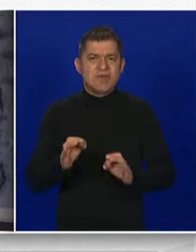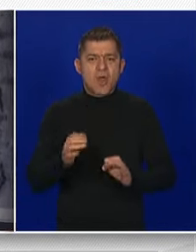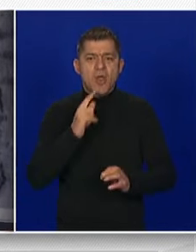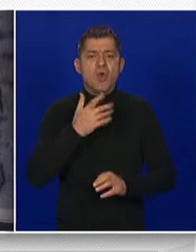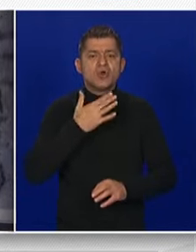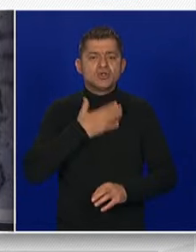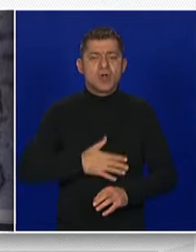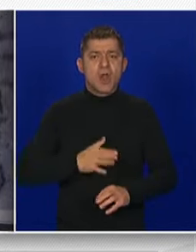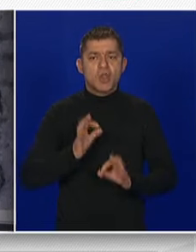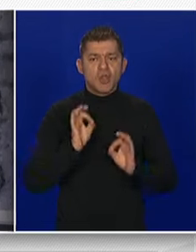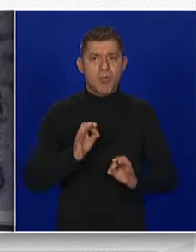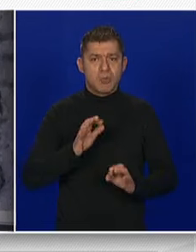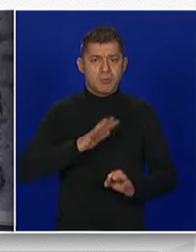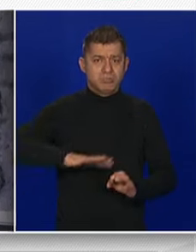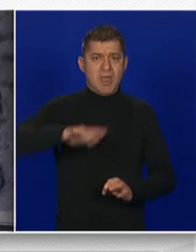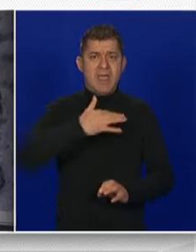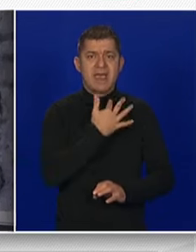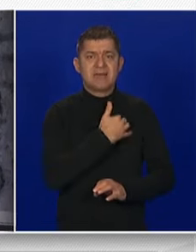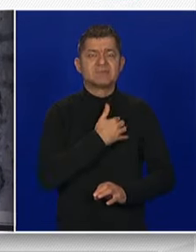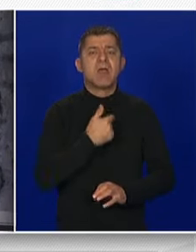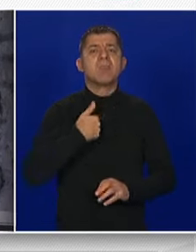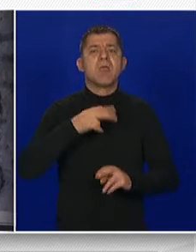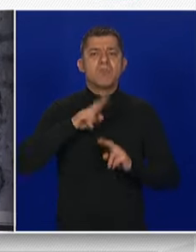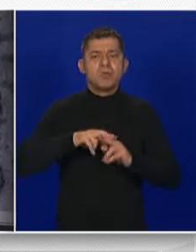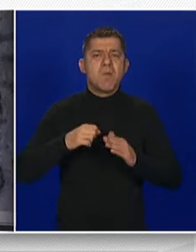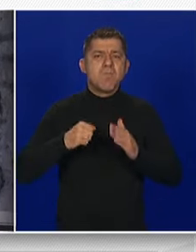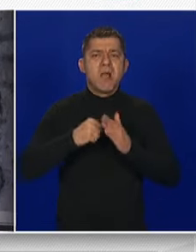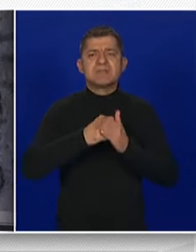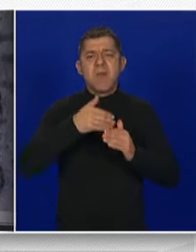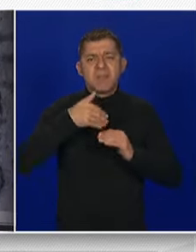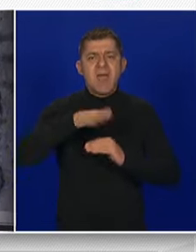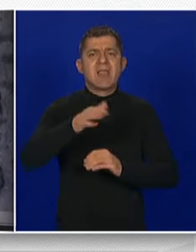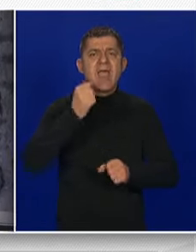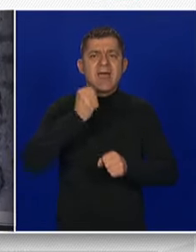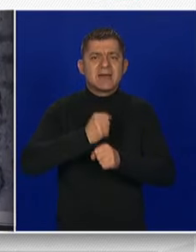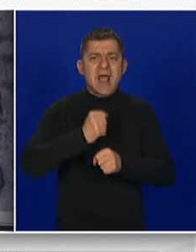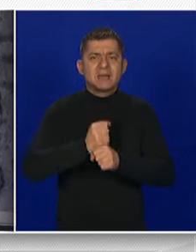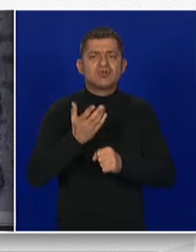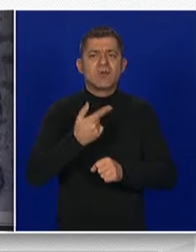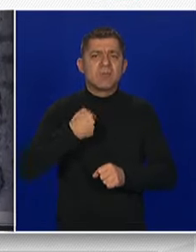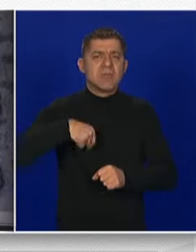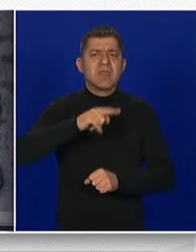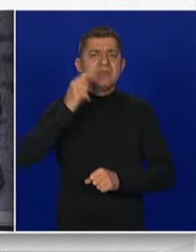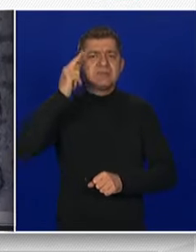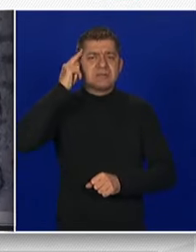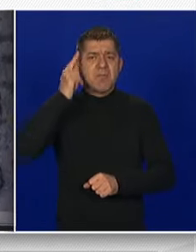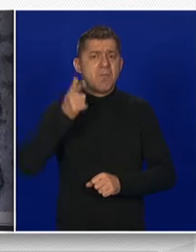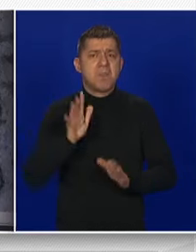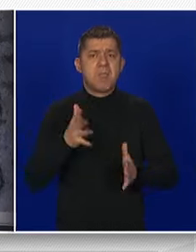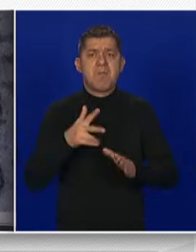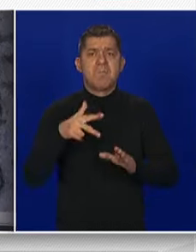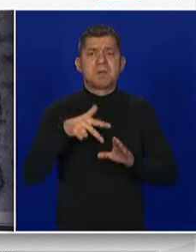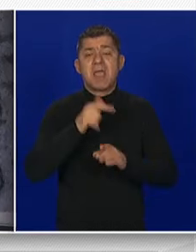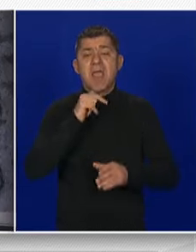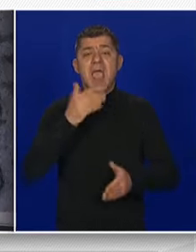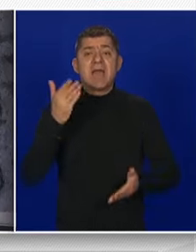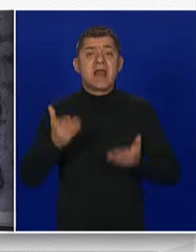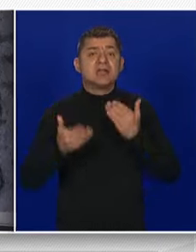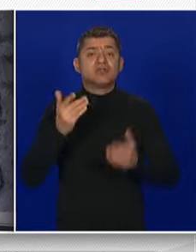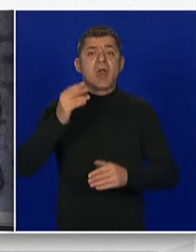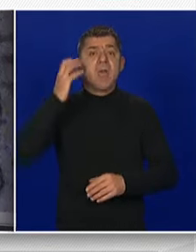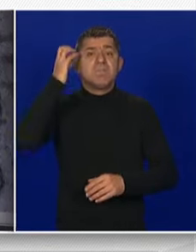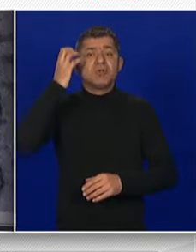ovoj Hrvatskoj ćemo i dalje raditi maksimalno najbolje što možemo i znamo, i tu nisu prepreka nekad i različita mišljenja,